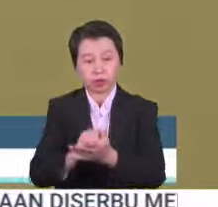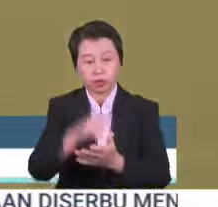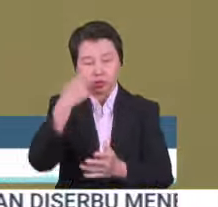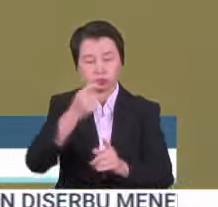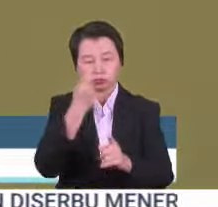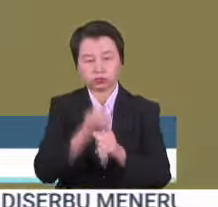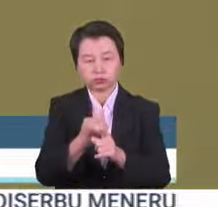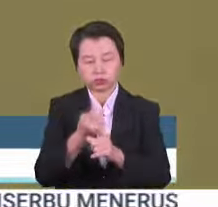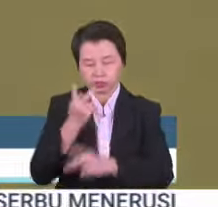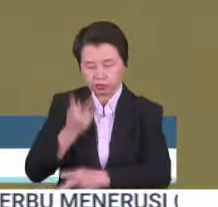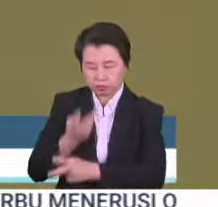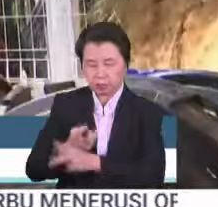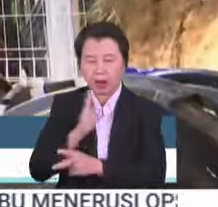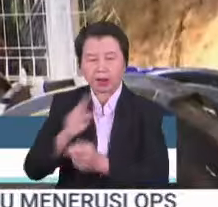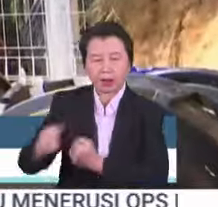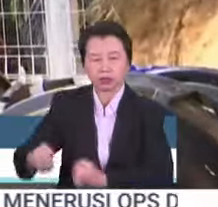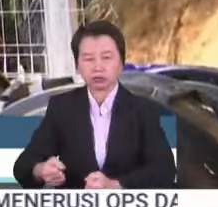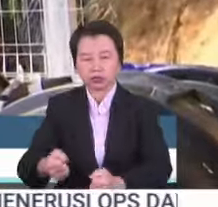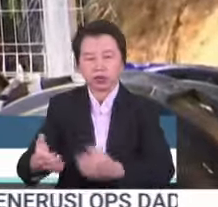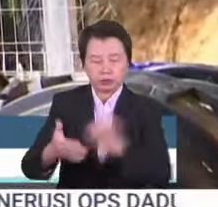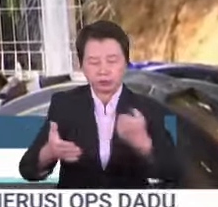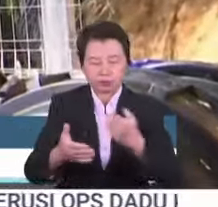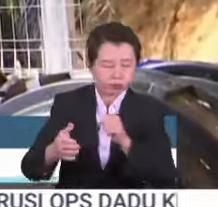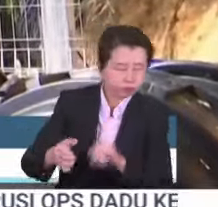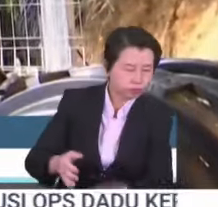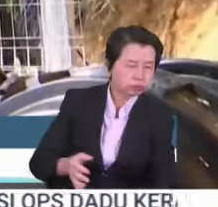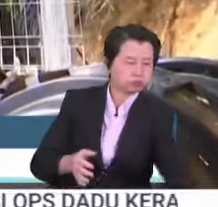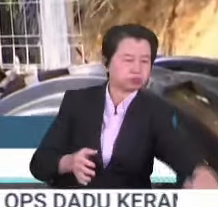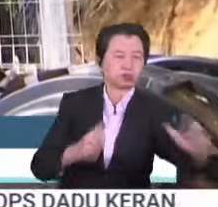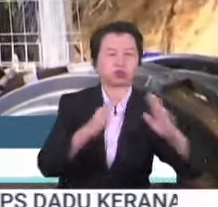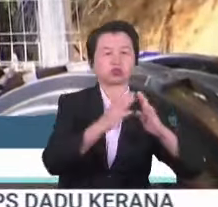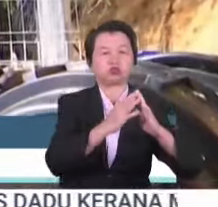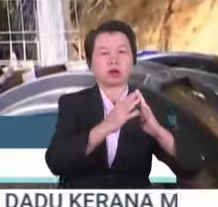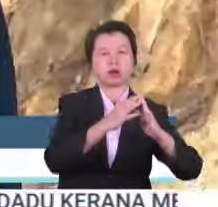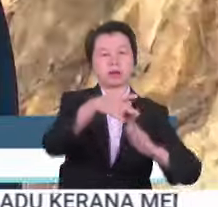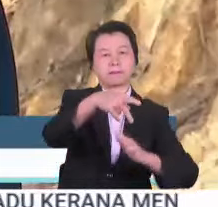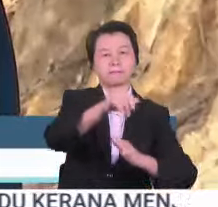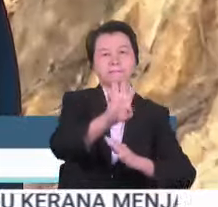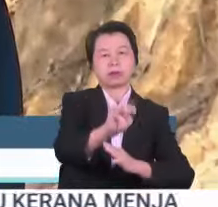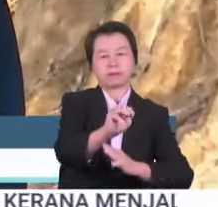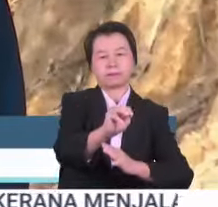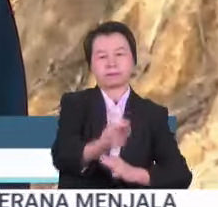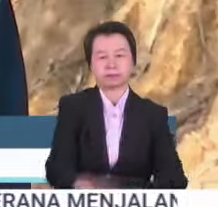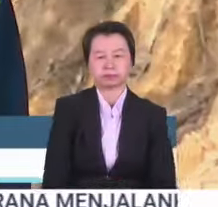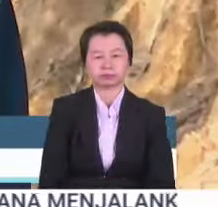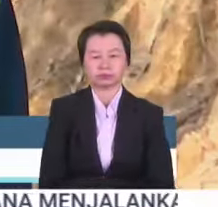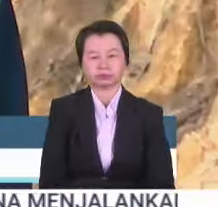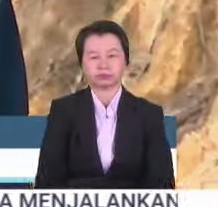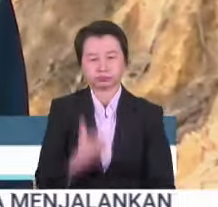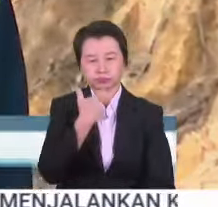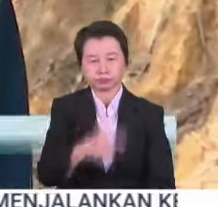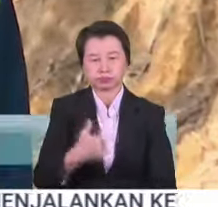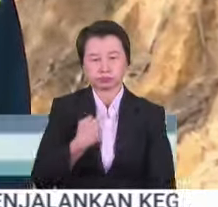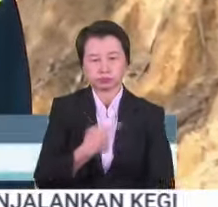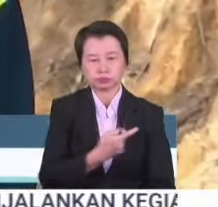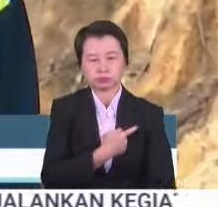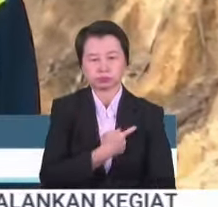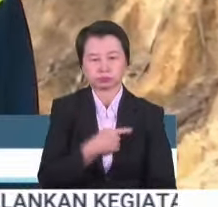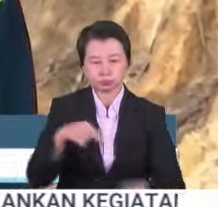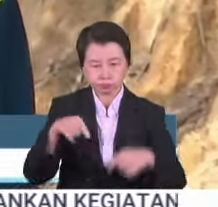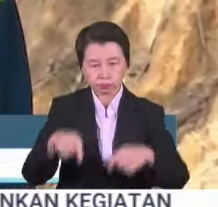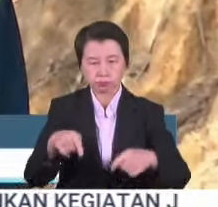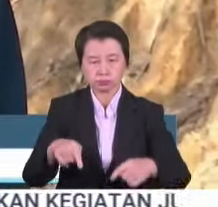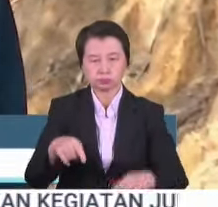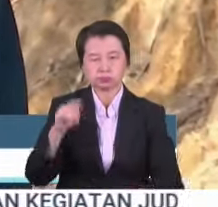bagi tujuan menakung air sungai sebelum ianya disalurkan ke rumah PAM selama Kami tunggu